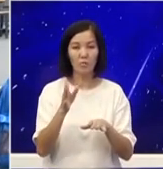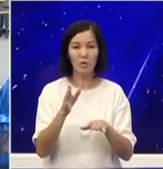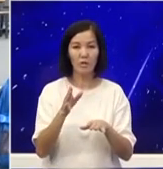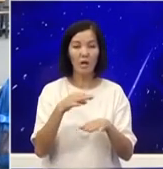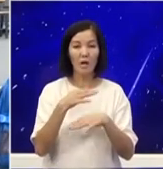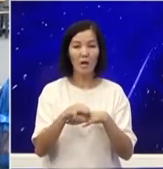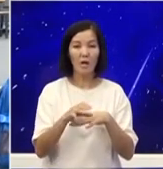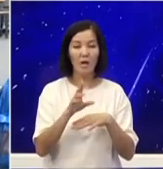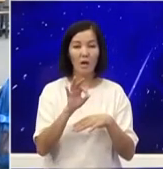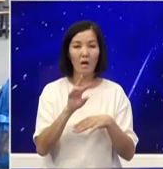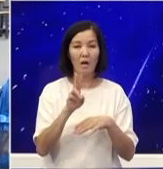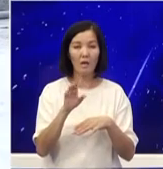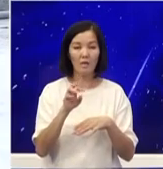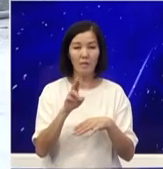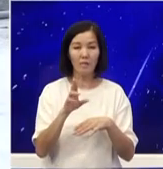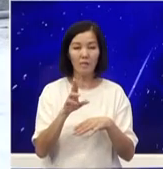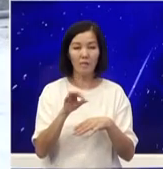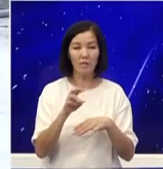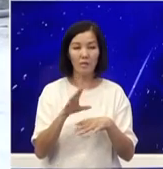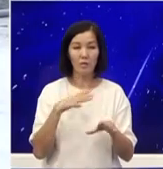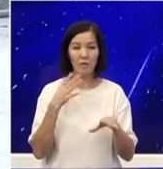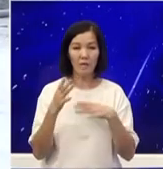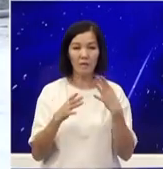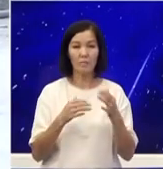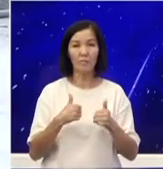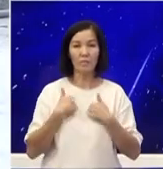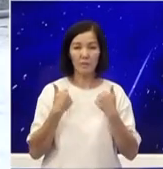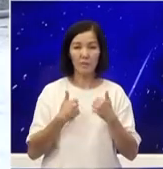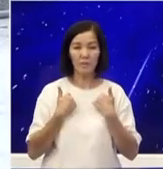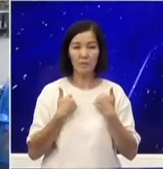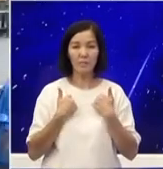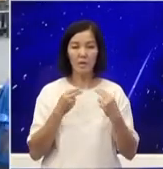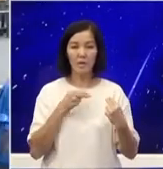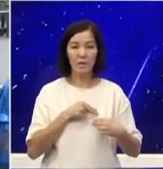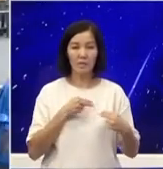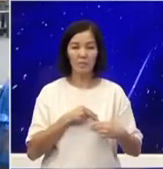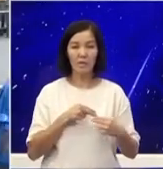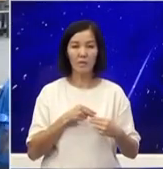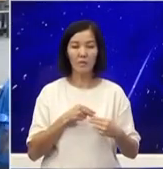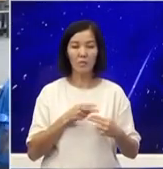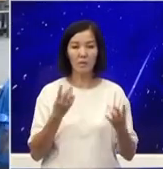Октябрьге соған дайындалып жатыр. Ары қарай еңбек етіп, ары қарай өсу керек.